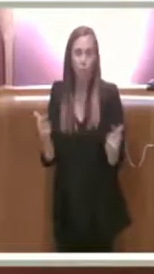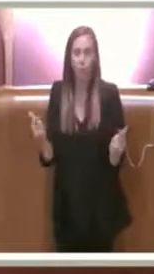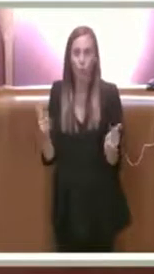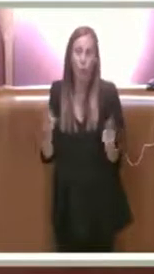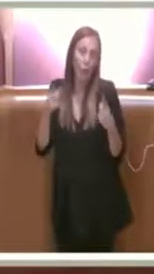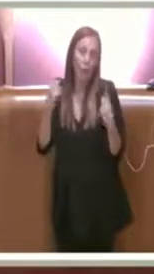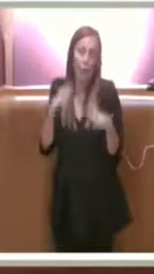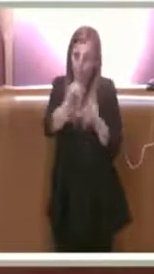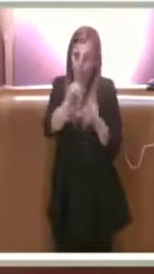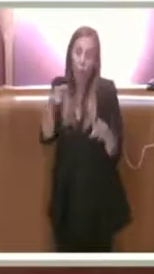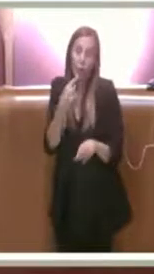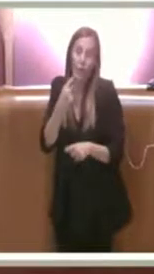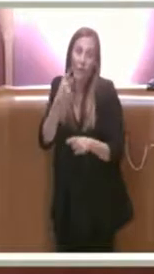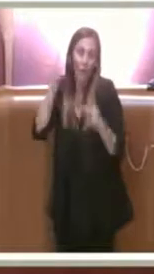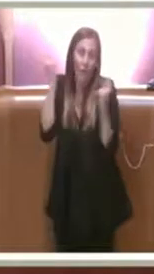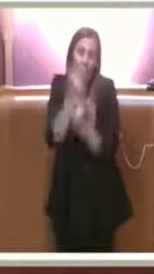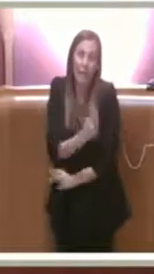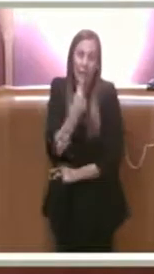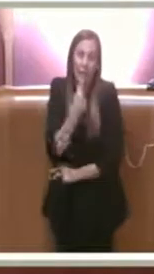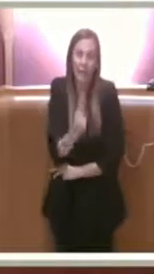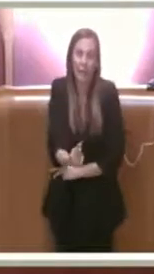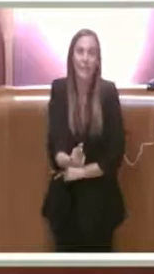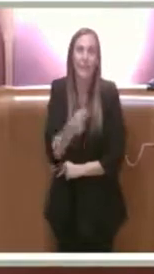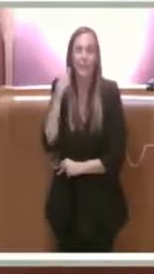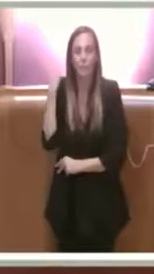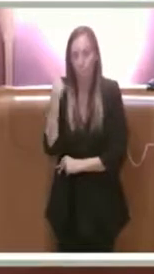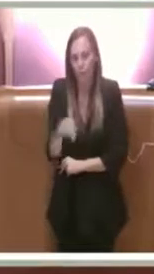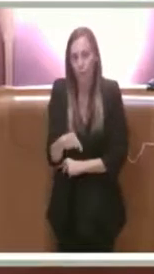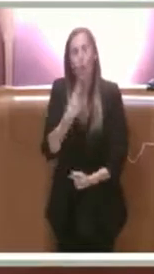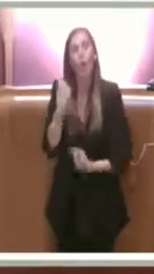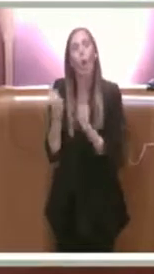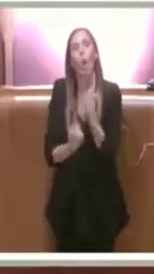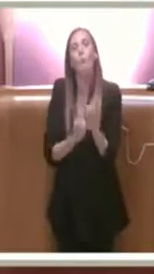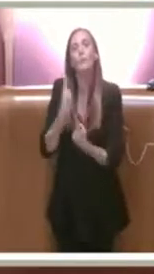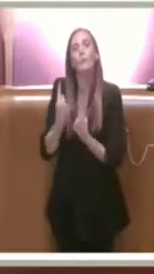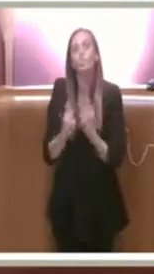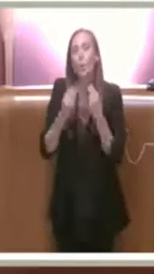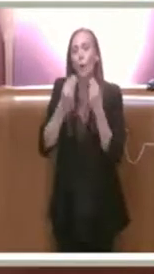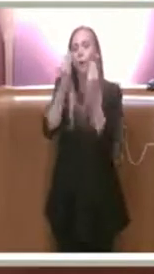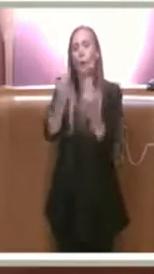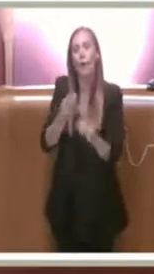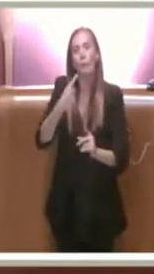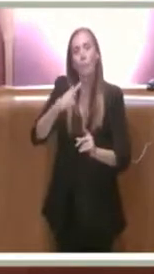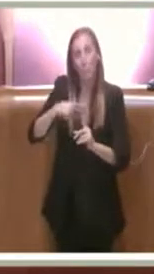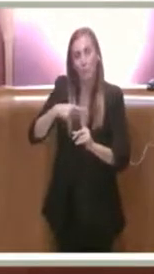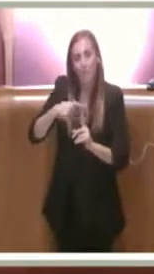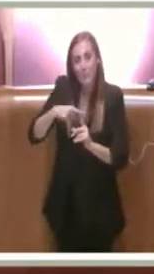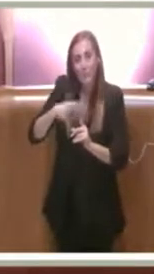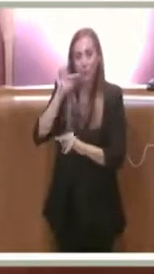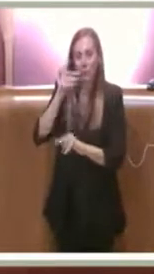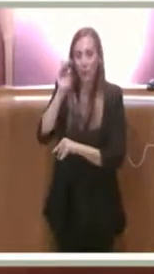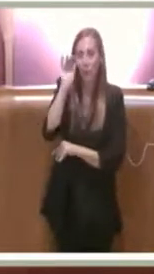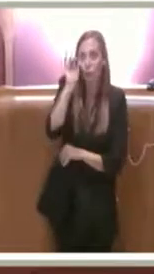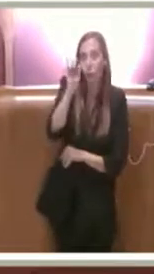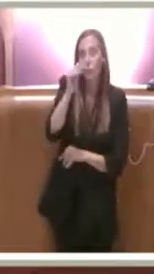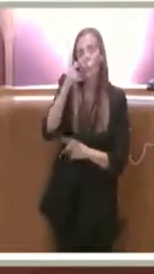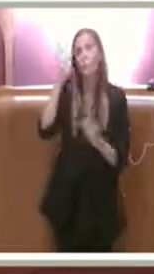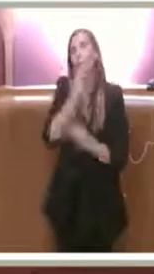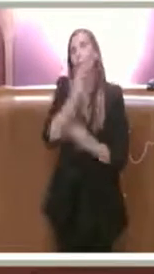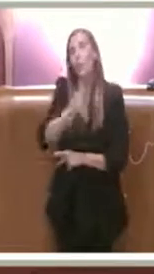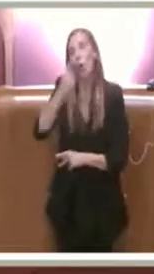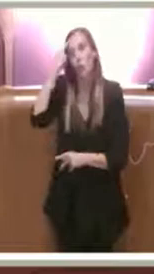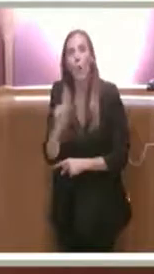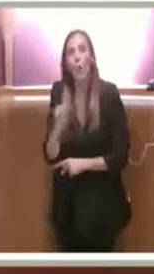dovete dare atto. È qualcosa che metterà in condizioni chi verrà dopo di noi, ovviamente nessuno sa quale